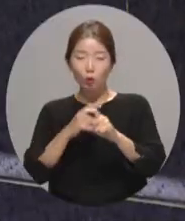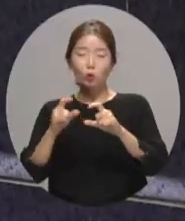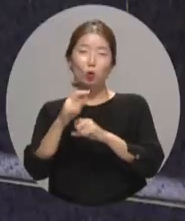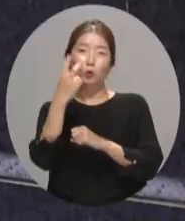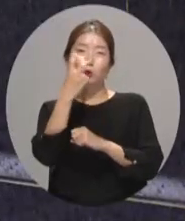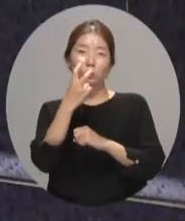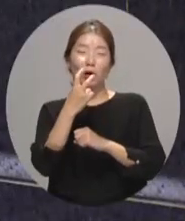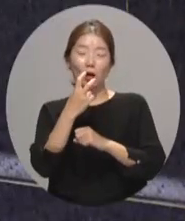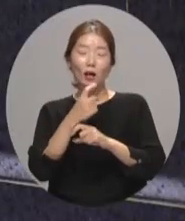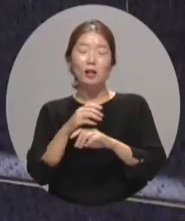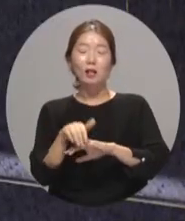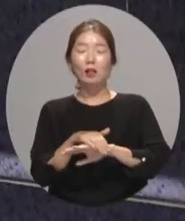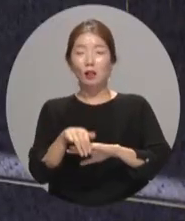수사를 이어나갈 방침입니다